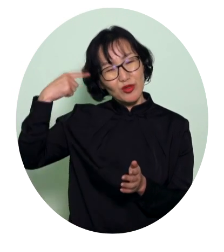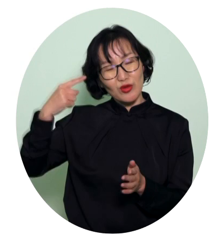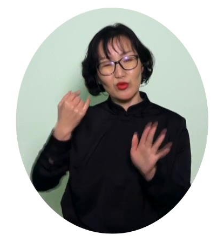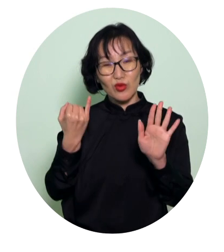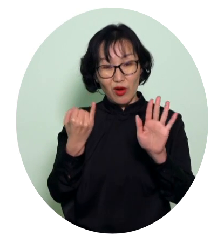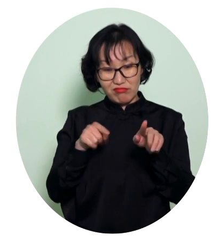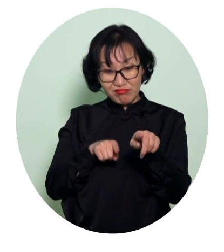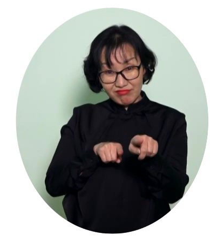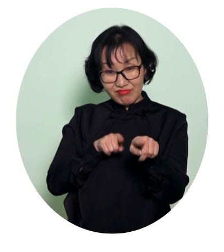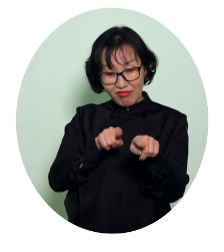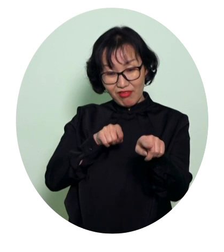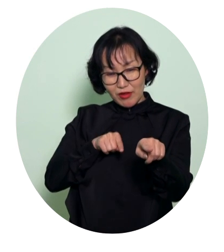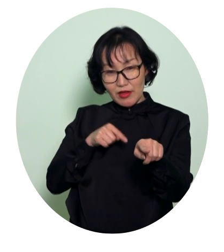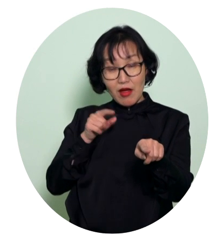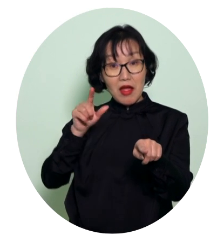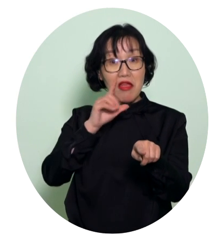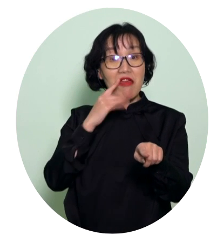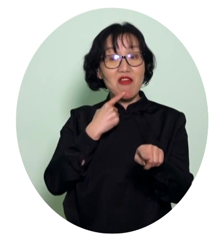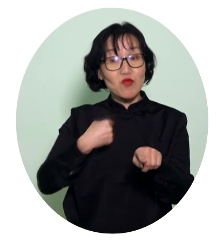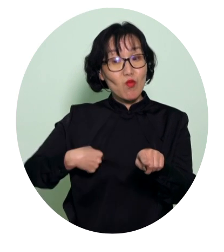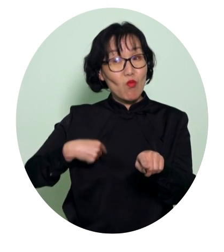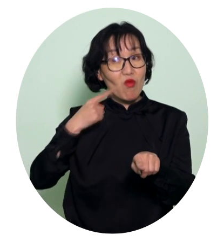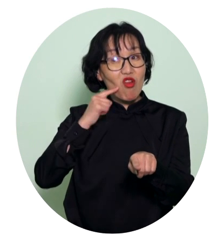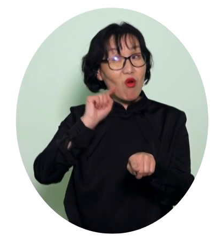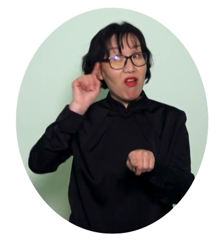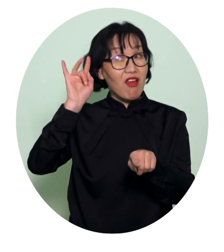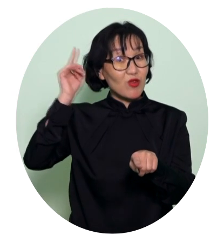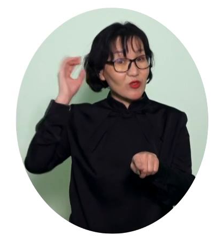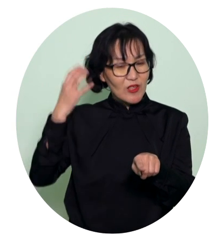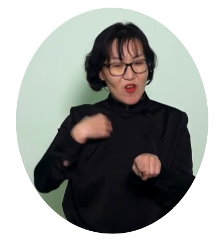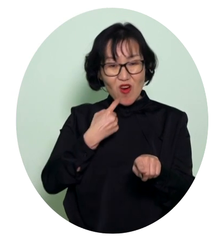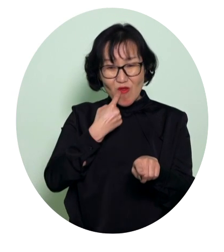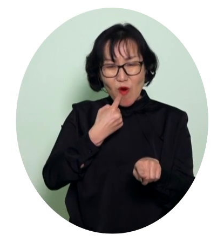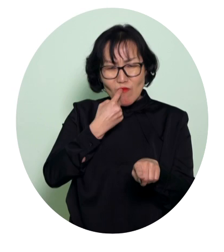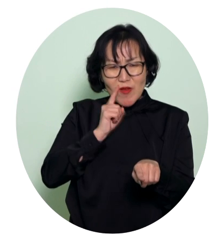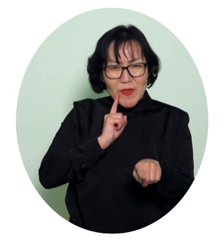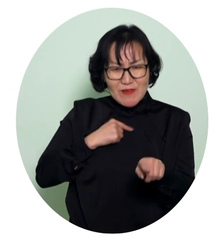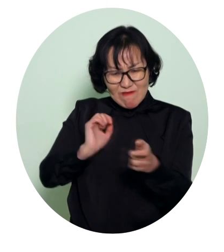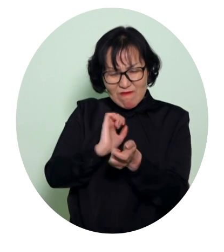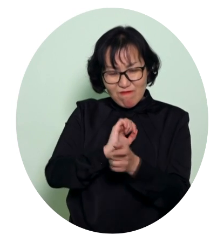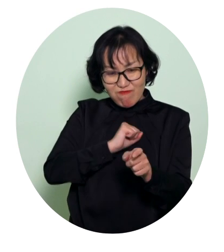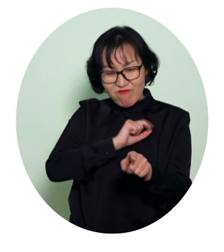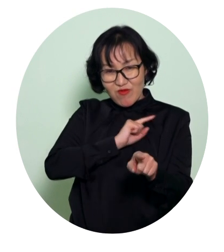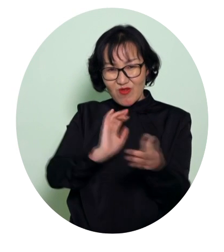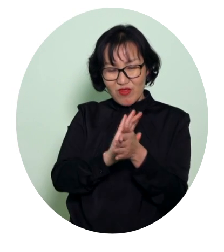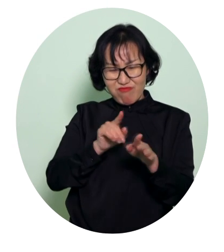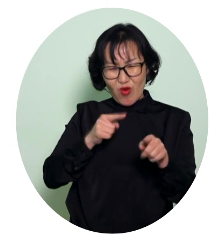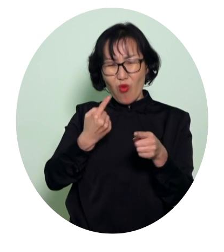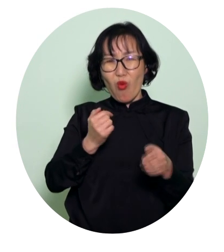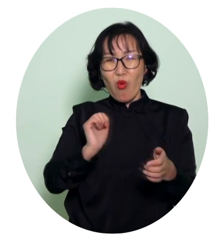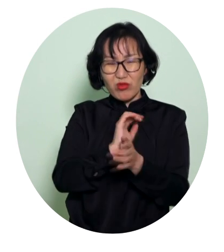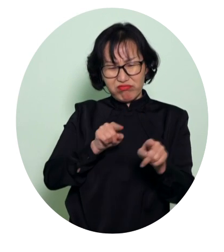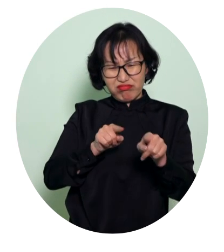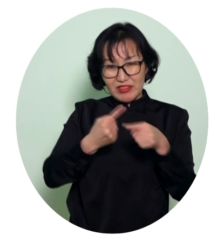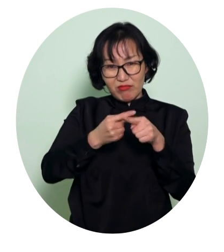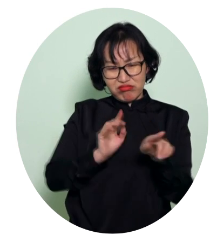зургаад явсан бууралдаа ихийнхэн янцгаах дууг сонсоод хөхөө хөхөхийн тулд хурдаа нэмсэн учраад барайнд төрүүлэн